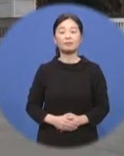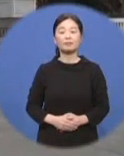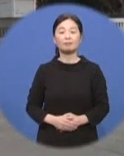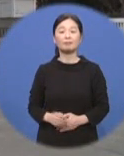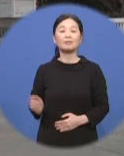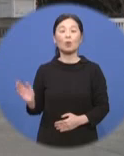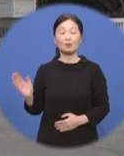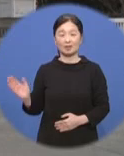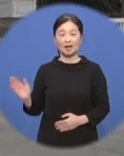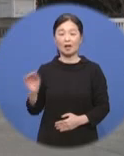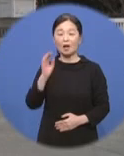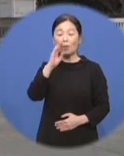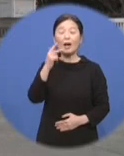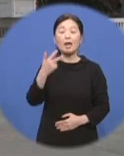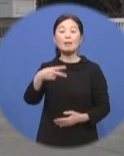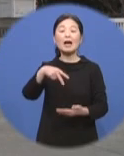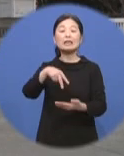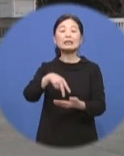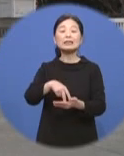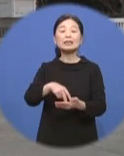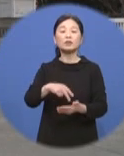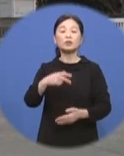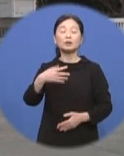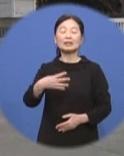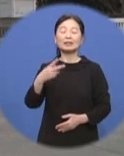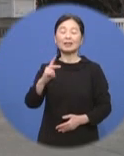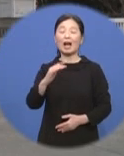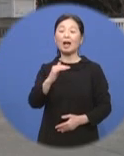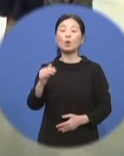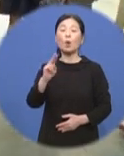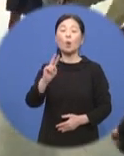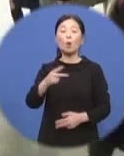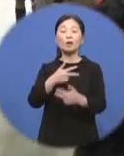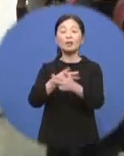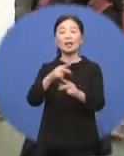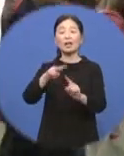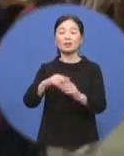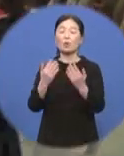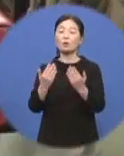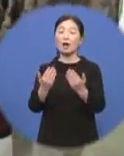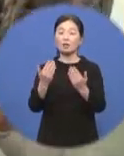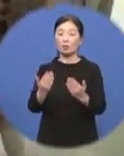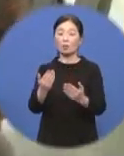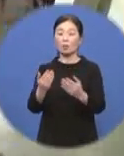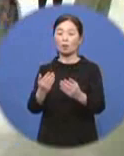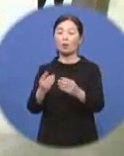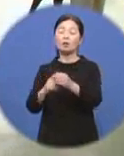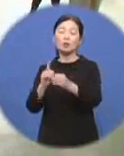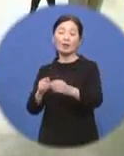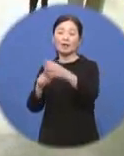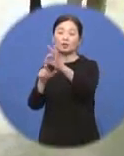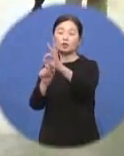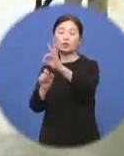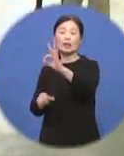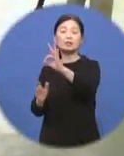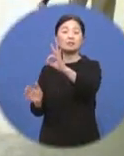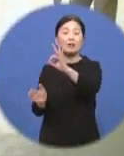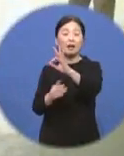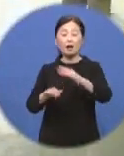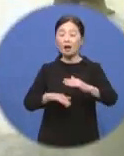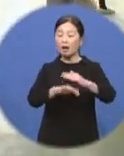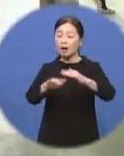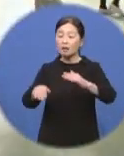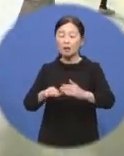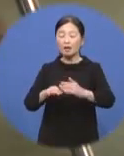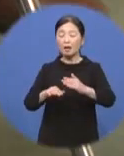こちらは和歌山市立鹿郷北小学校、去年10月から家庭で不要になった子ども向けの